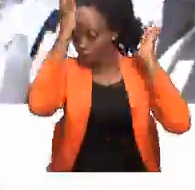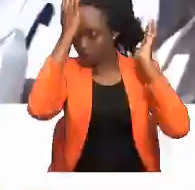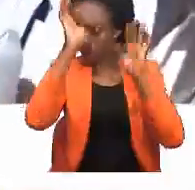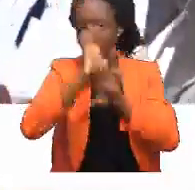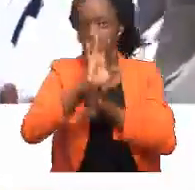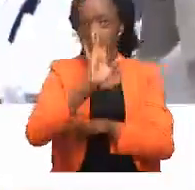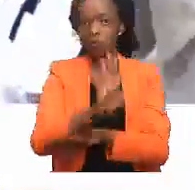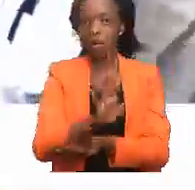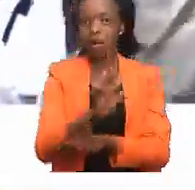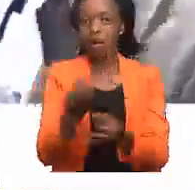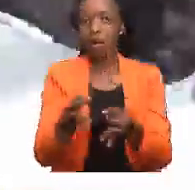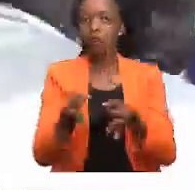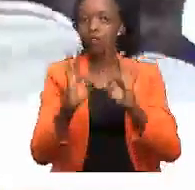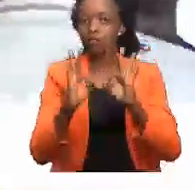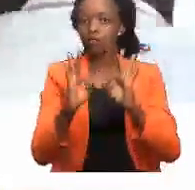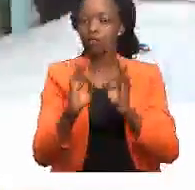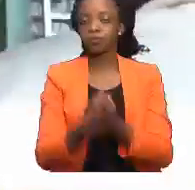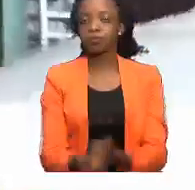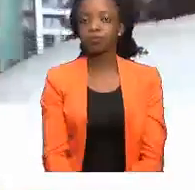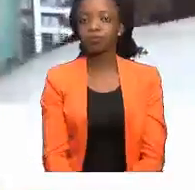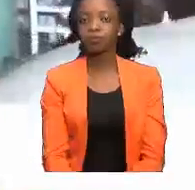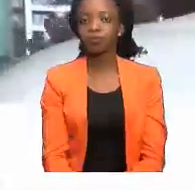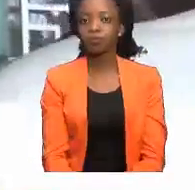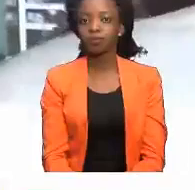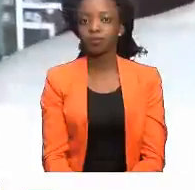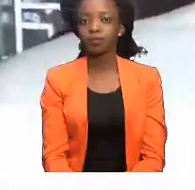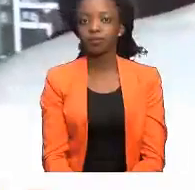lao likifunguliwa kiurasmi.